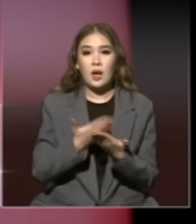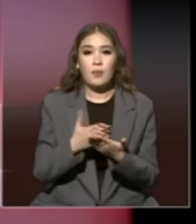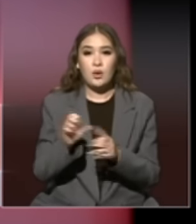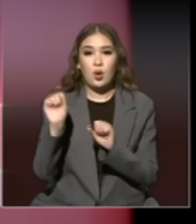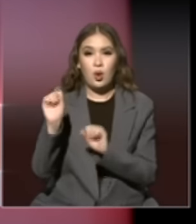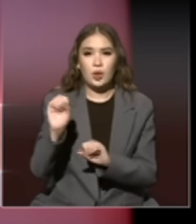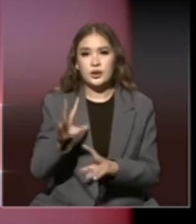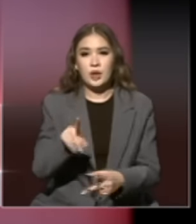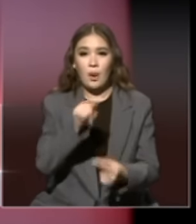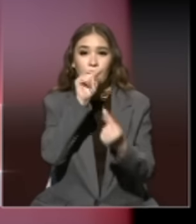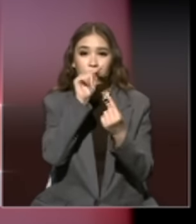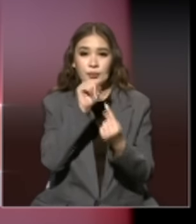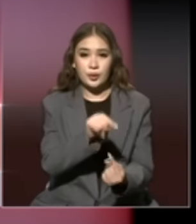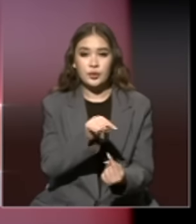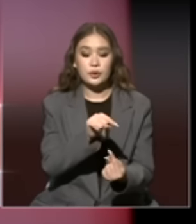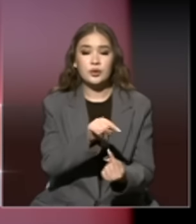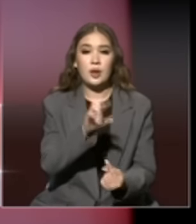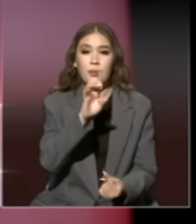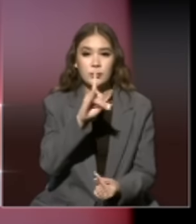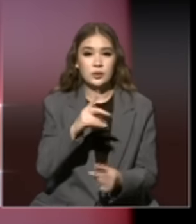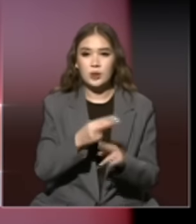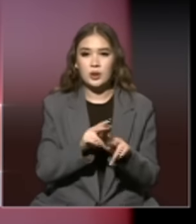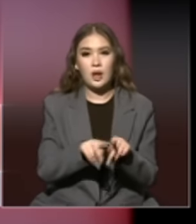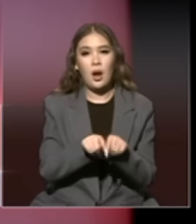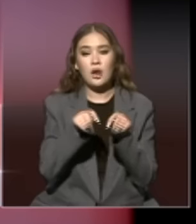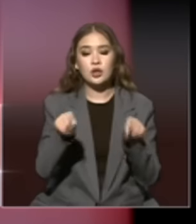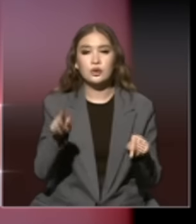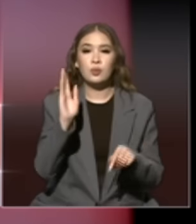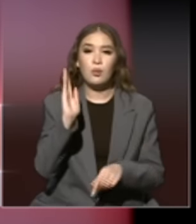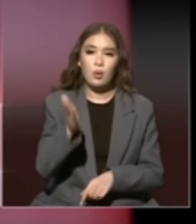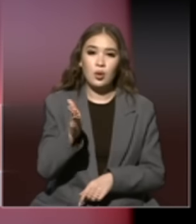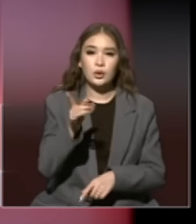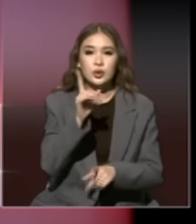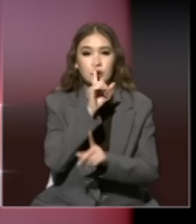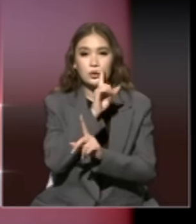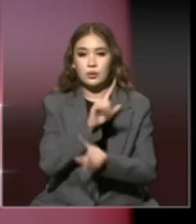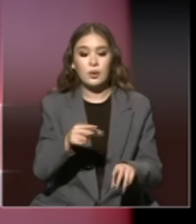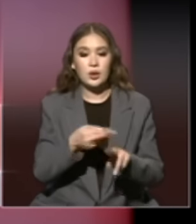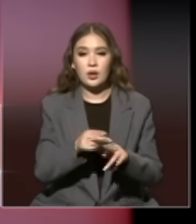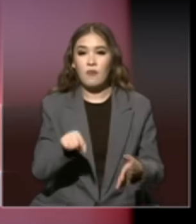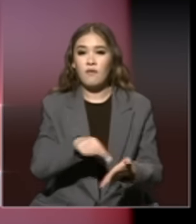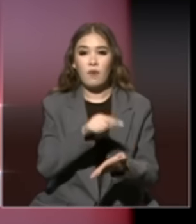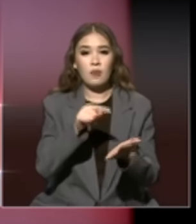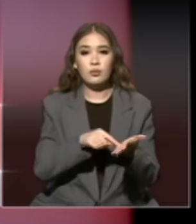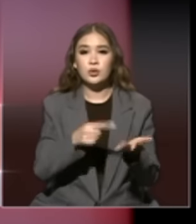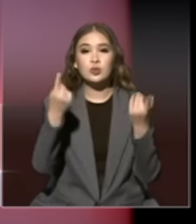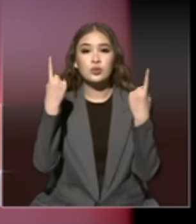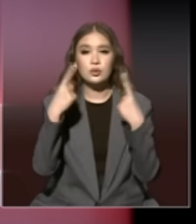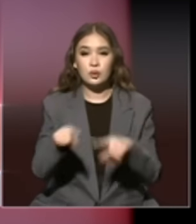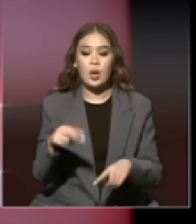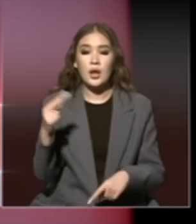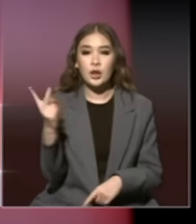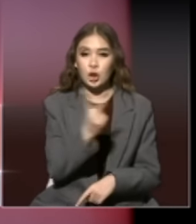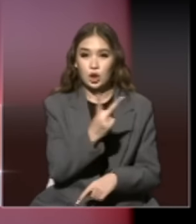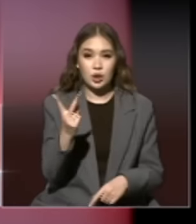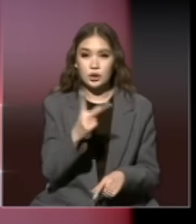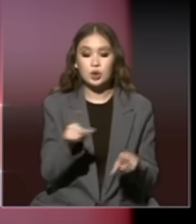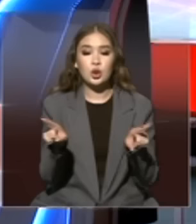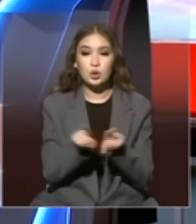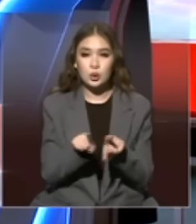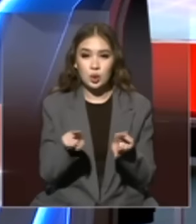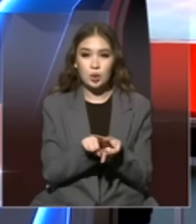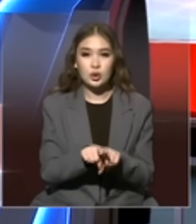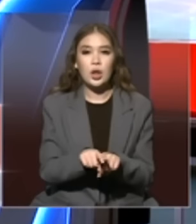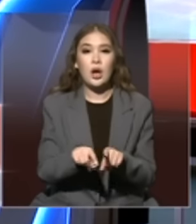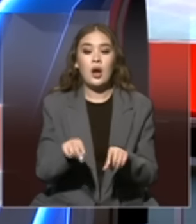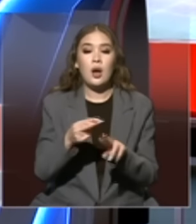біреу қарсы болатын болса, бұл ашық түрде болатын беді, болмайтын беді, бұл сұрақ бөлек. Бұл жақтың екі жақтың қорғаушысы да жаңағы жәбірленуші